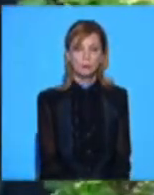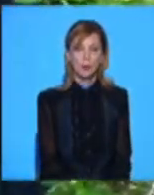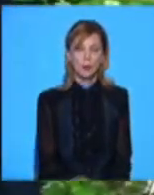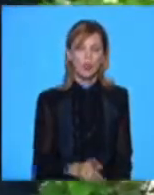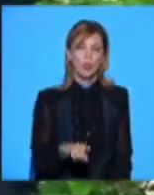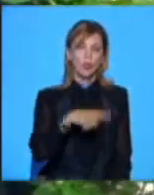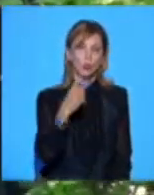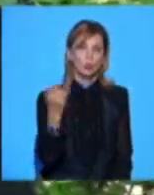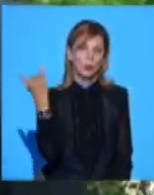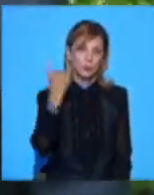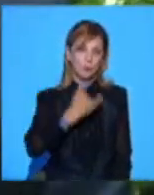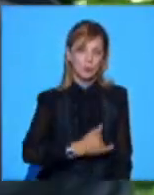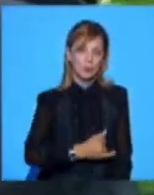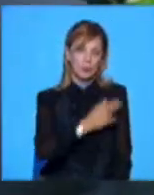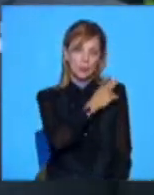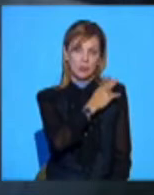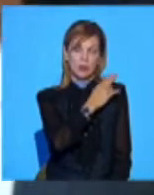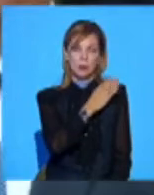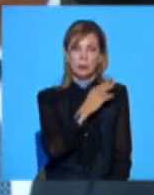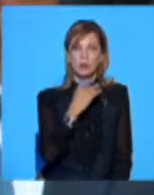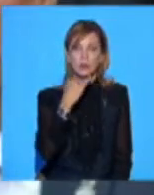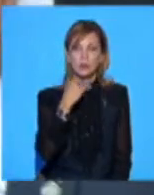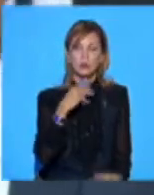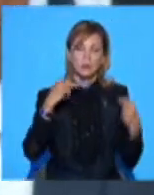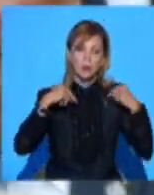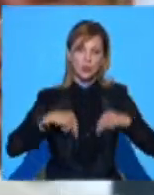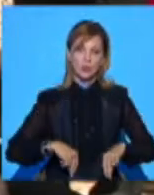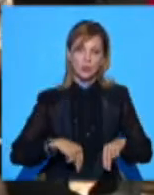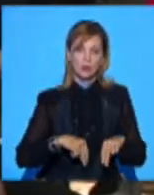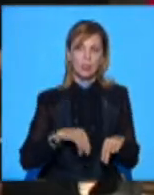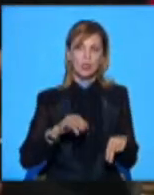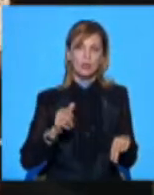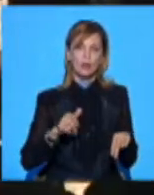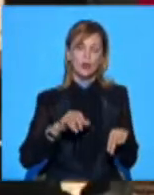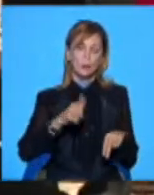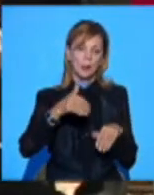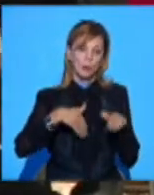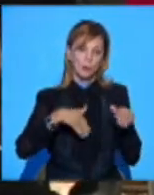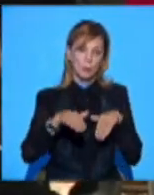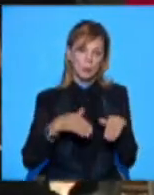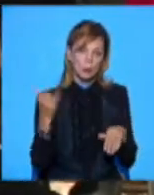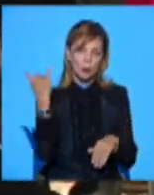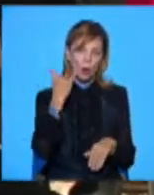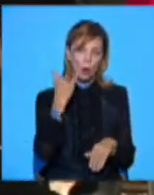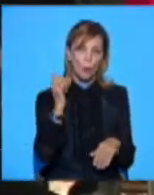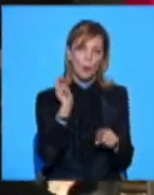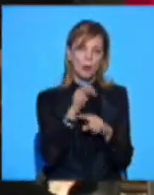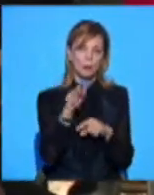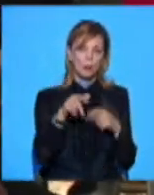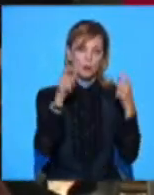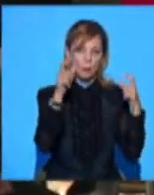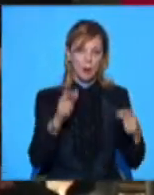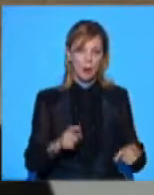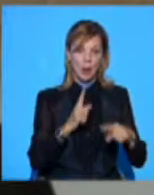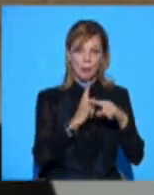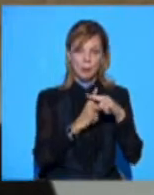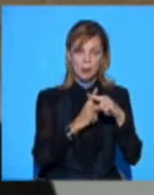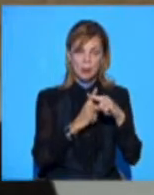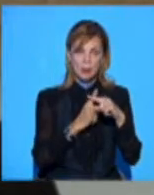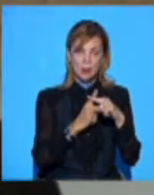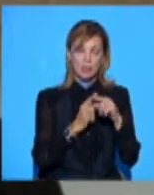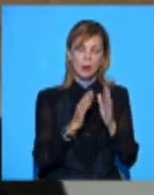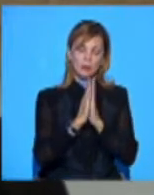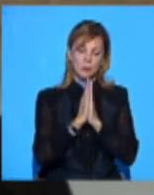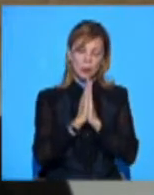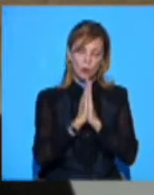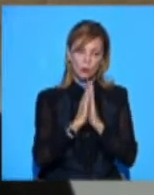Imediat după sosire, șeful statului Klaus Iohannis și premierul Nicolae Ciucă s-au recules la capela familiei Brătianu, unde au depus și coroane de flori. Apoi